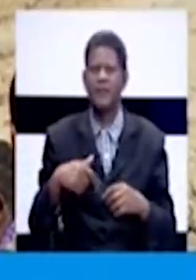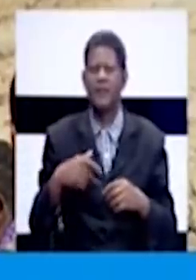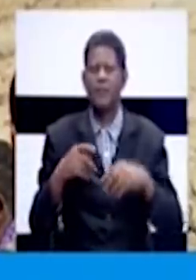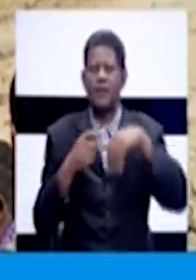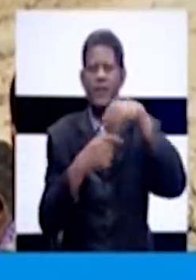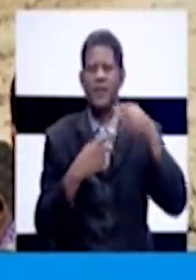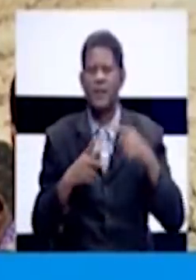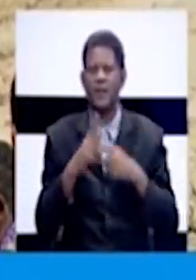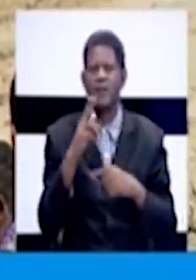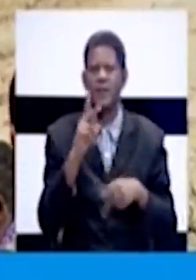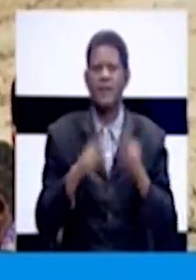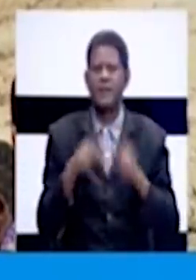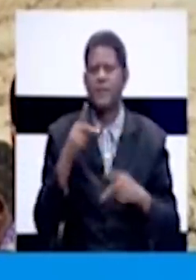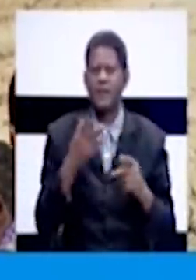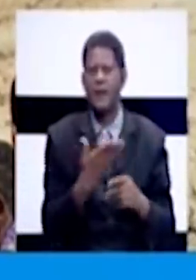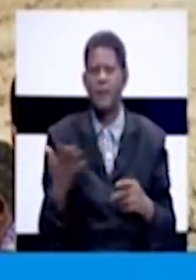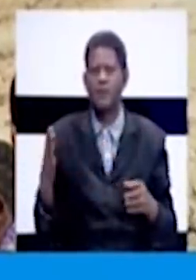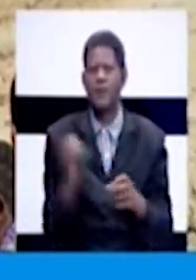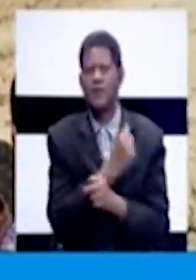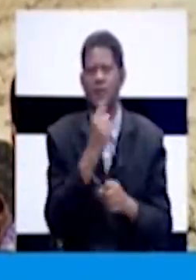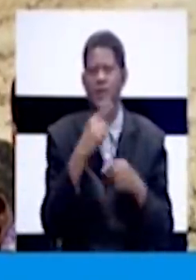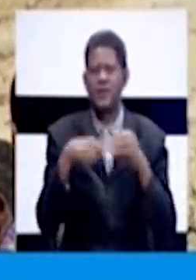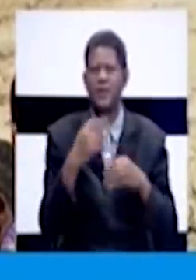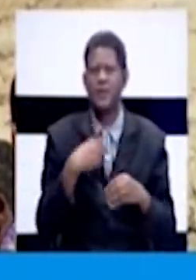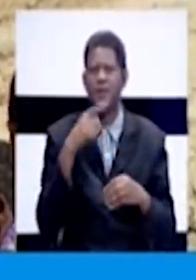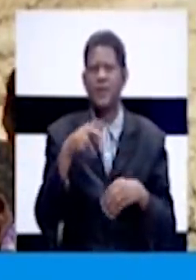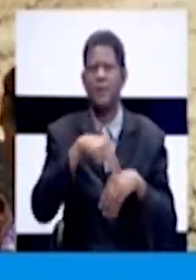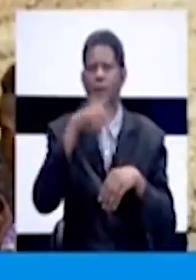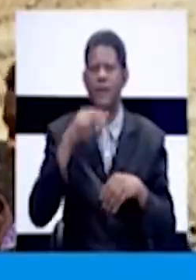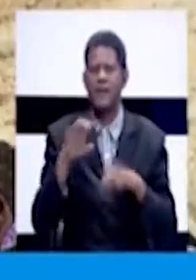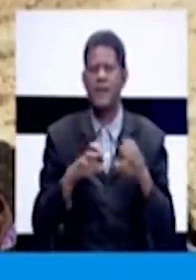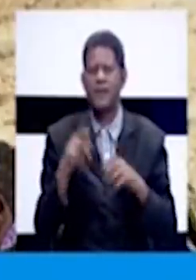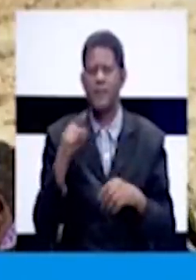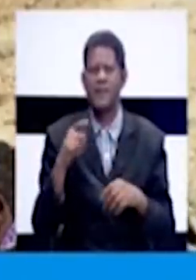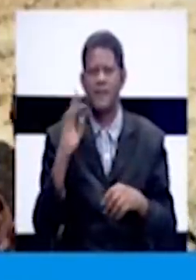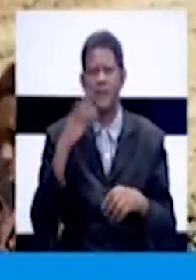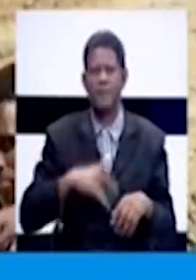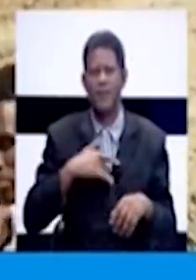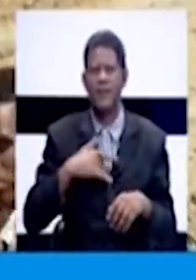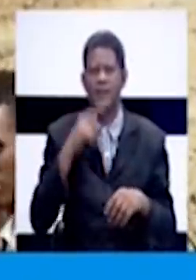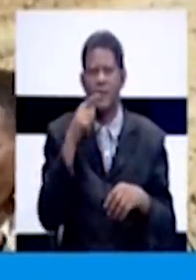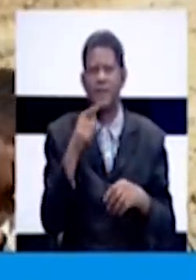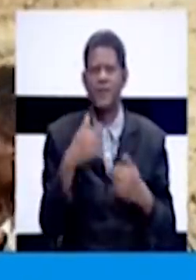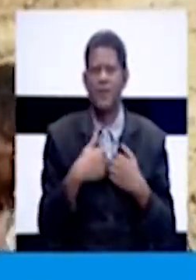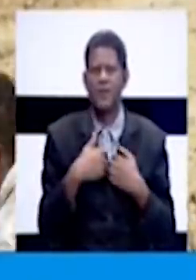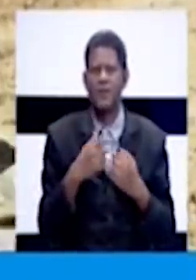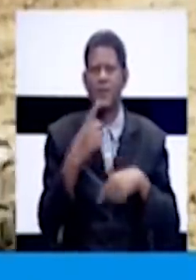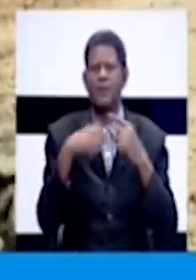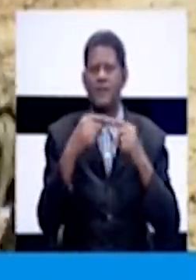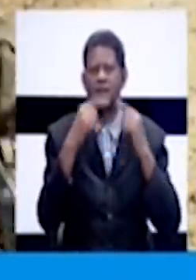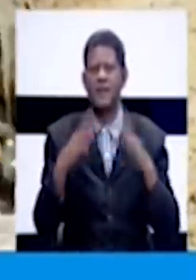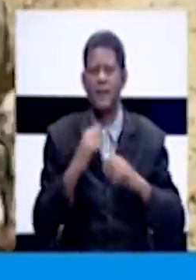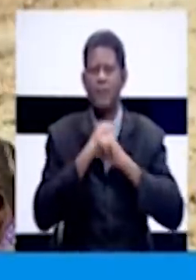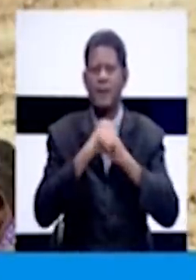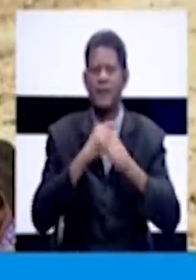قرطو نيتهز من ورث ندازر فوز وصل سلوا زلوا زي من الشاعر نادكنا بزحران زي نتزلوا زمت سلعي